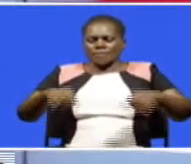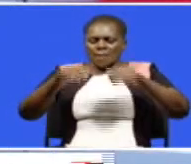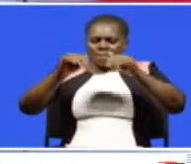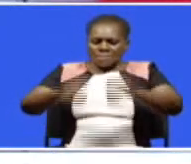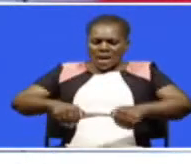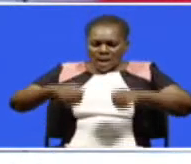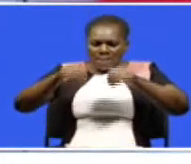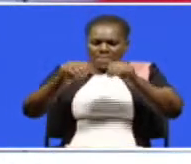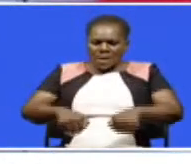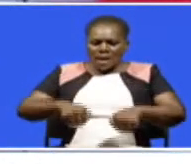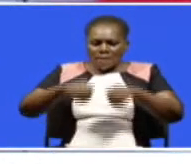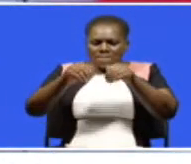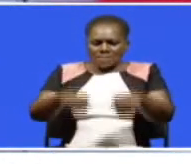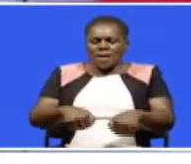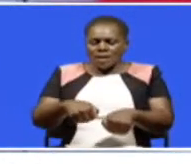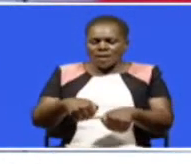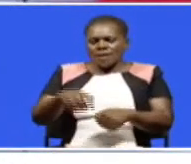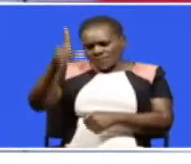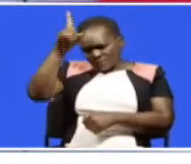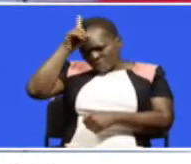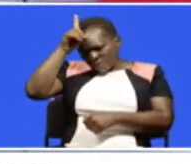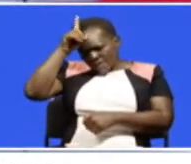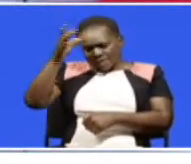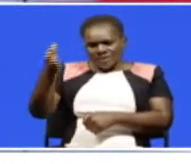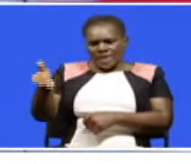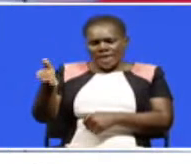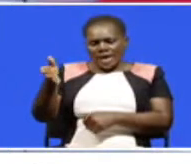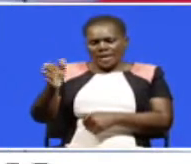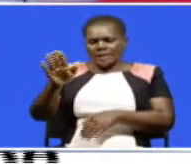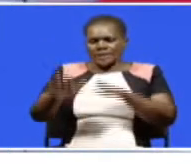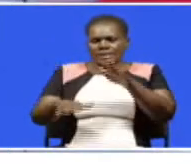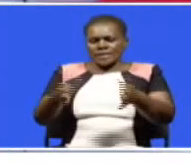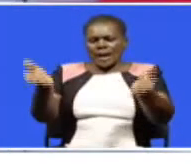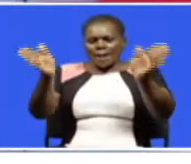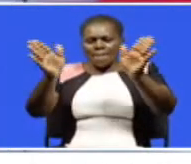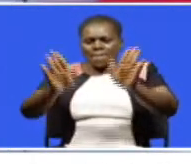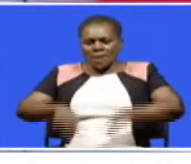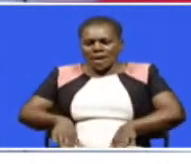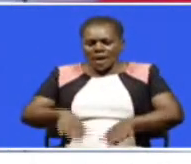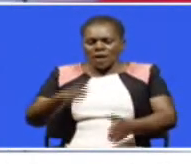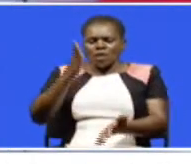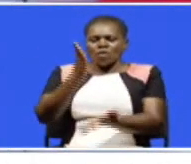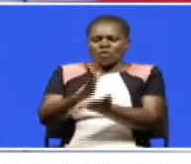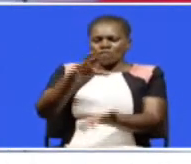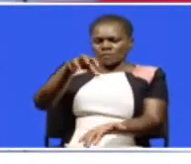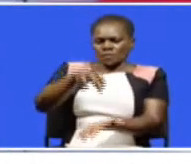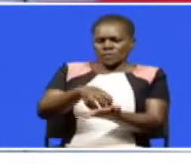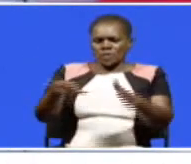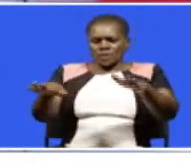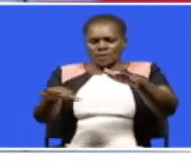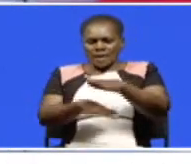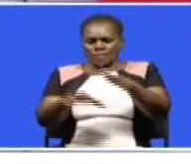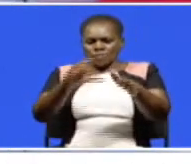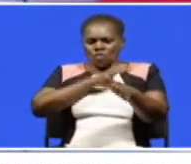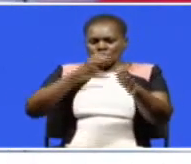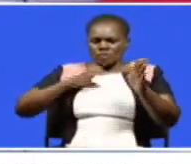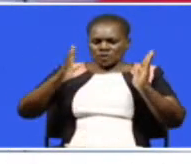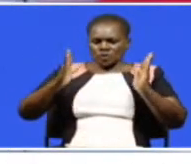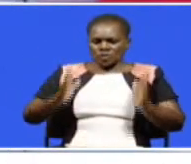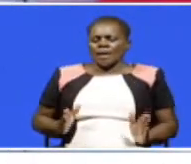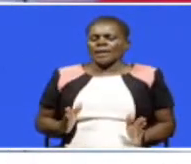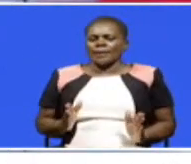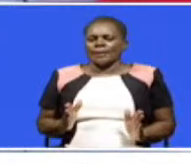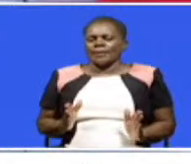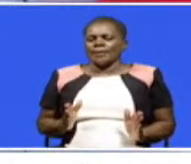wakiuchimba katika kijiji cha Kianderi, eneo la Kimande, kaunti ya Kirinyaga, kuporomoka. Akithibitisha kisa hicho, naibu kamishna kaunti ndogo ya